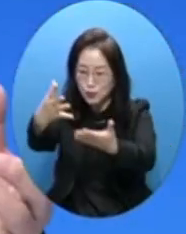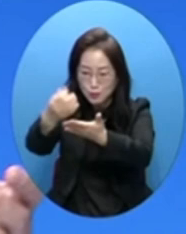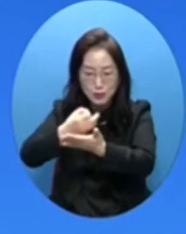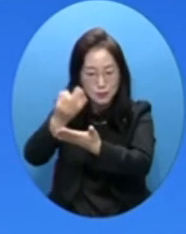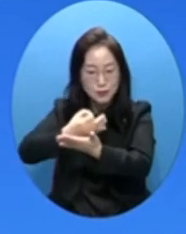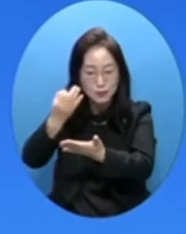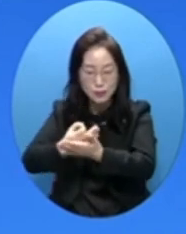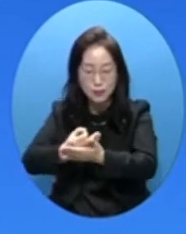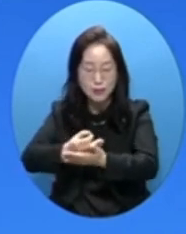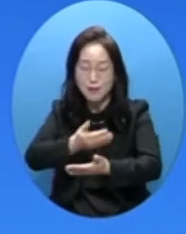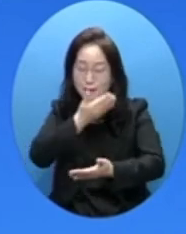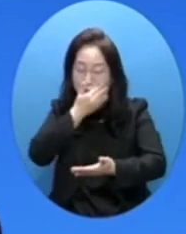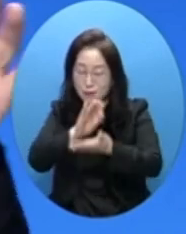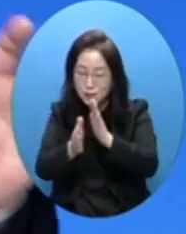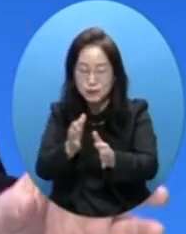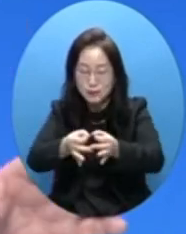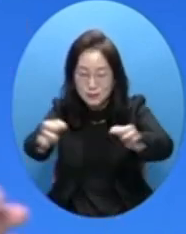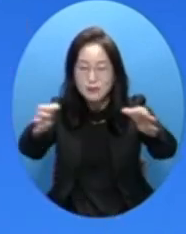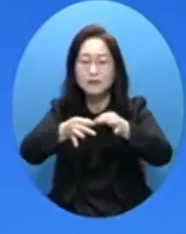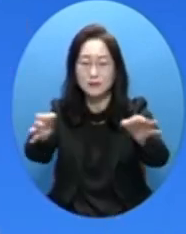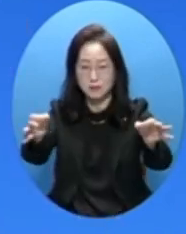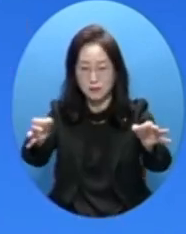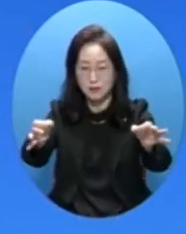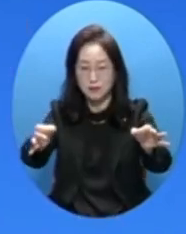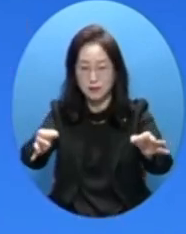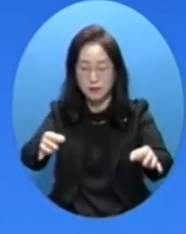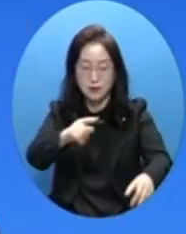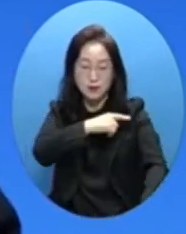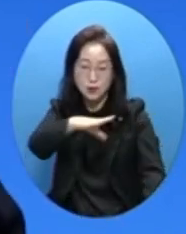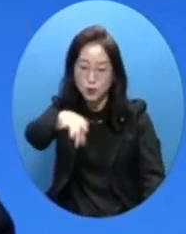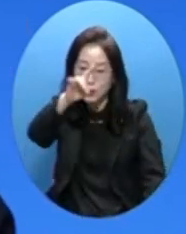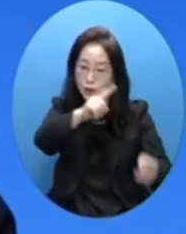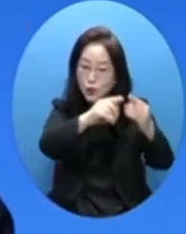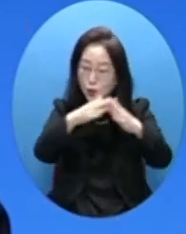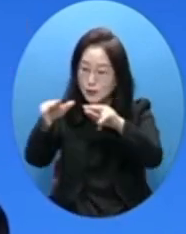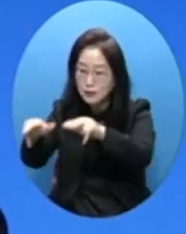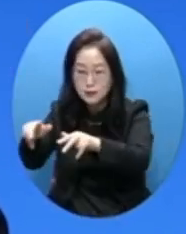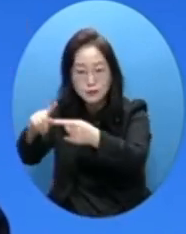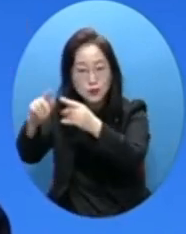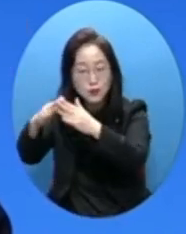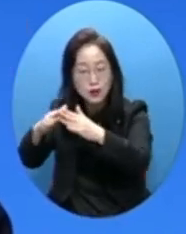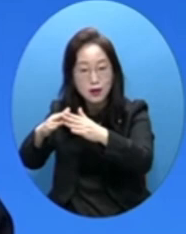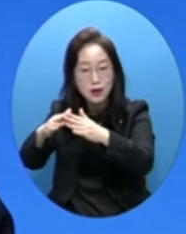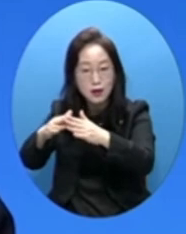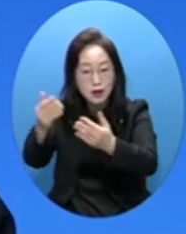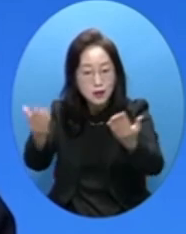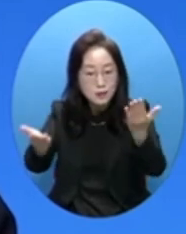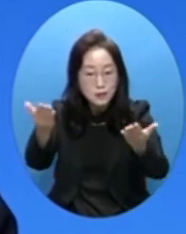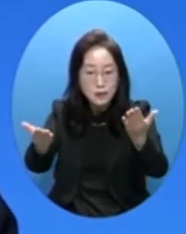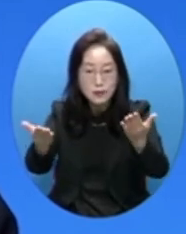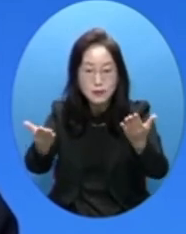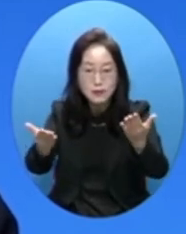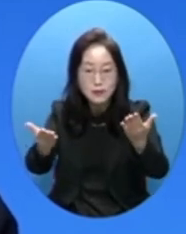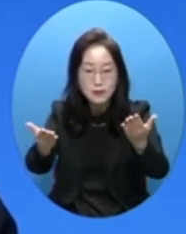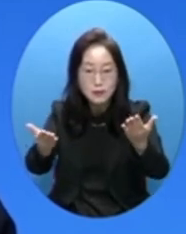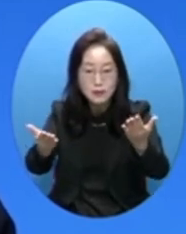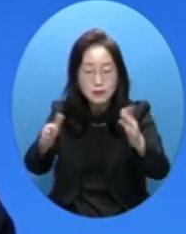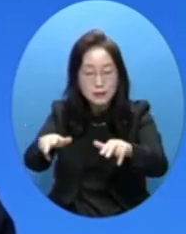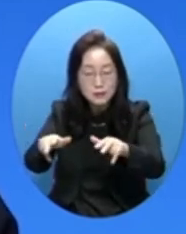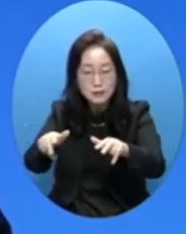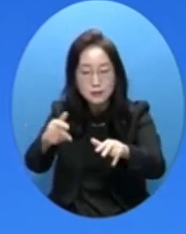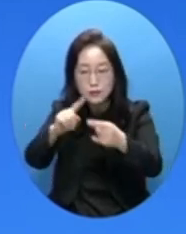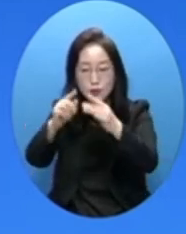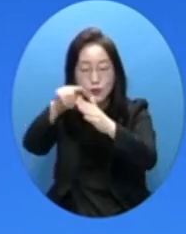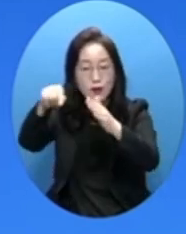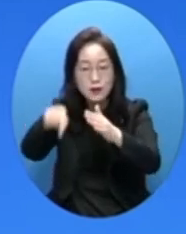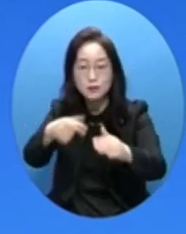나누었던 것입니다. 초대교회와 오늘날의 교회를 비교해서 우리 교회 오늘날의 교회 부족한 것이 무엇이냐?